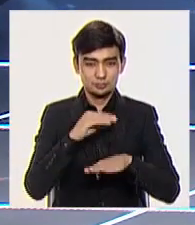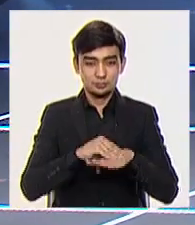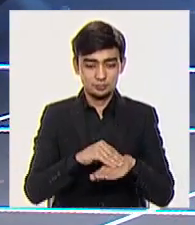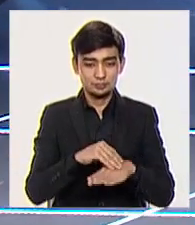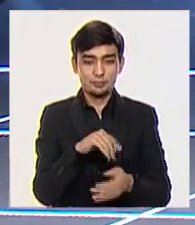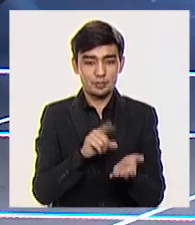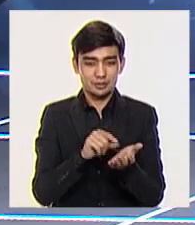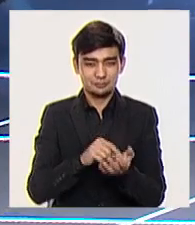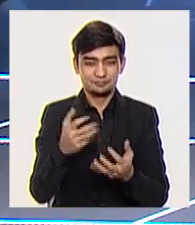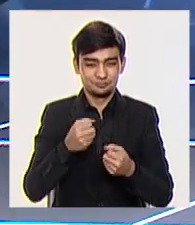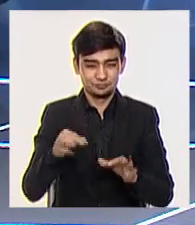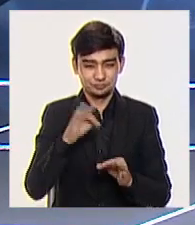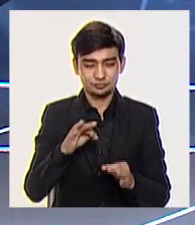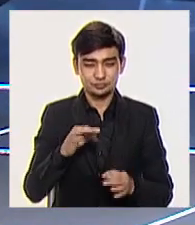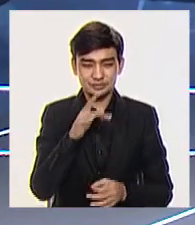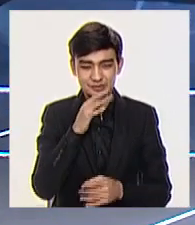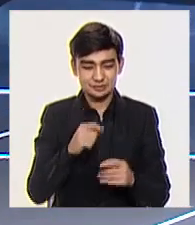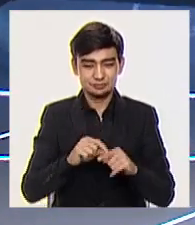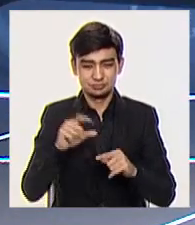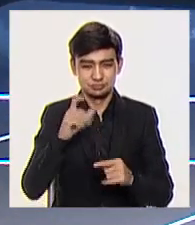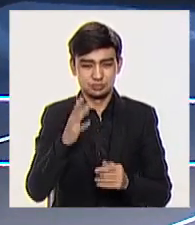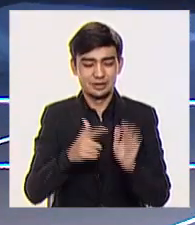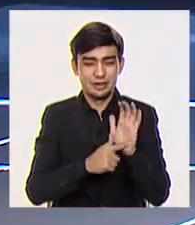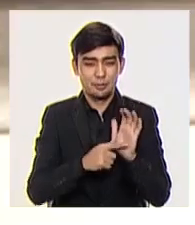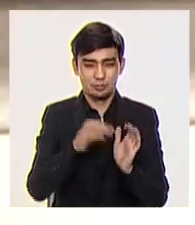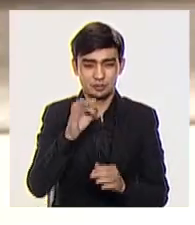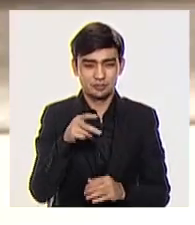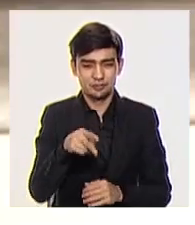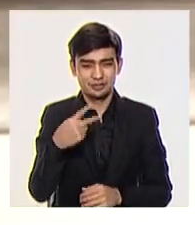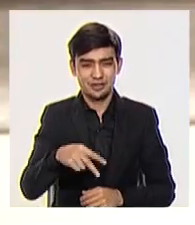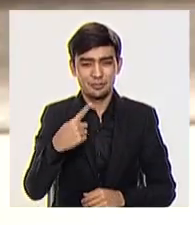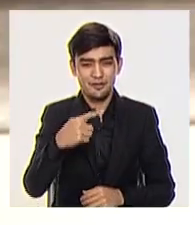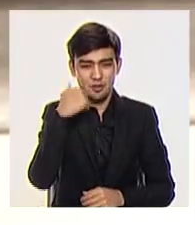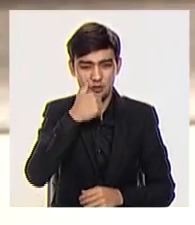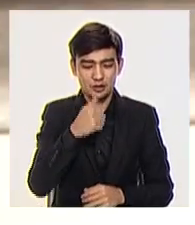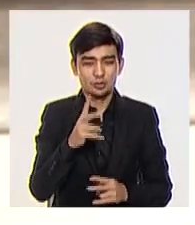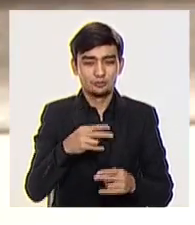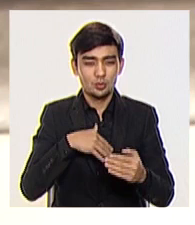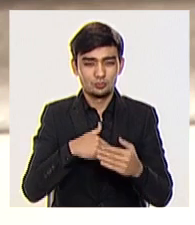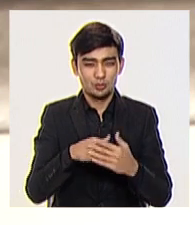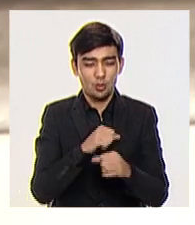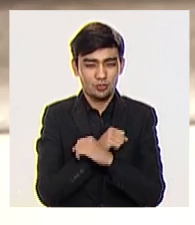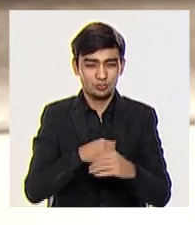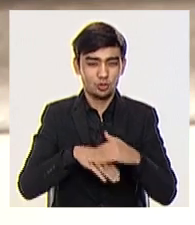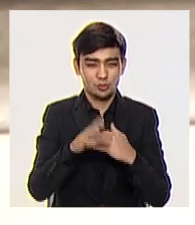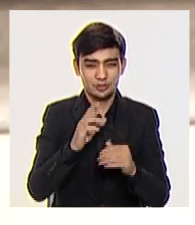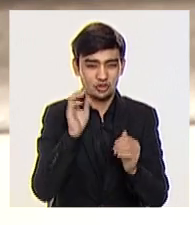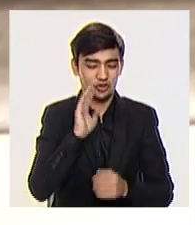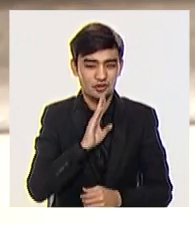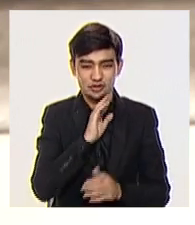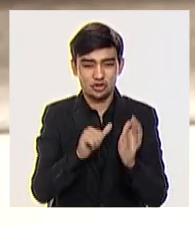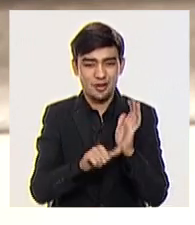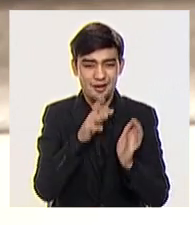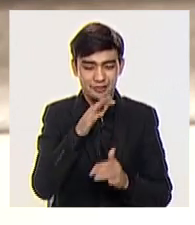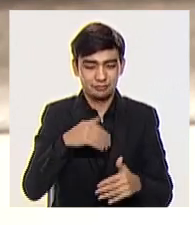Пенсионные выплаты по возрасту возрастут на 7%. В 2021 году на заслуженный отдых женщины начнут выходить уже в 60